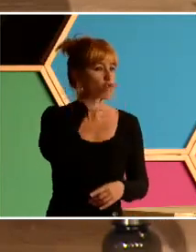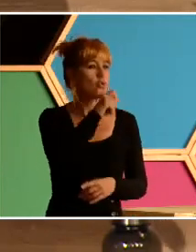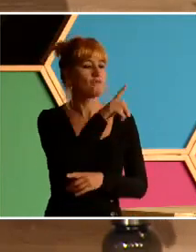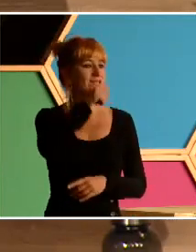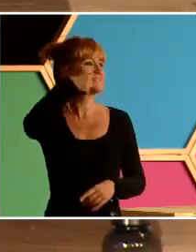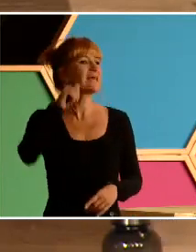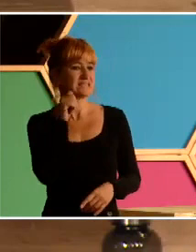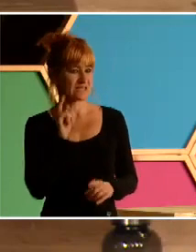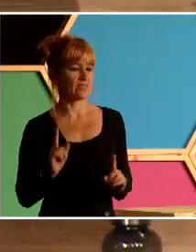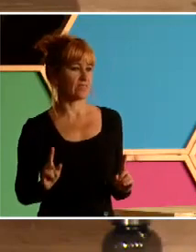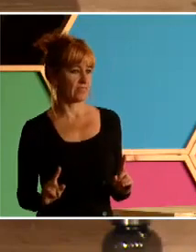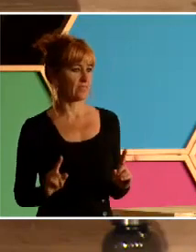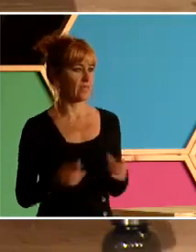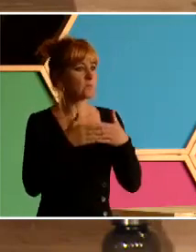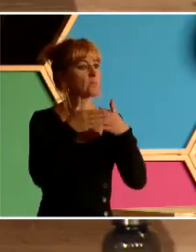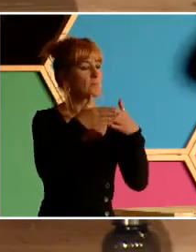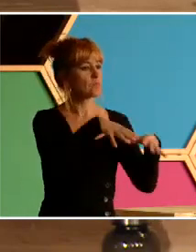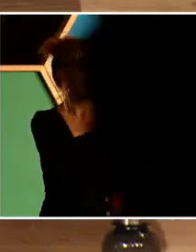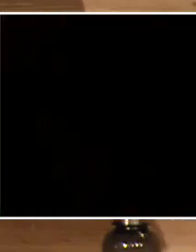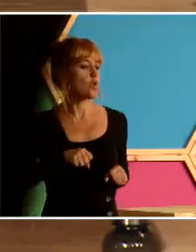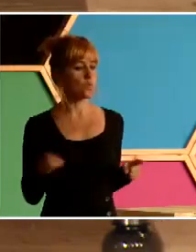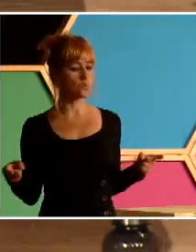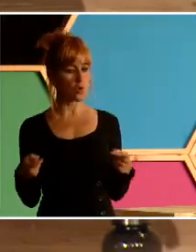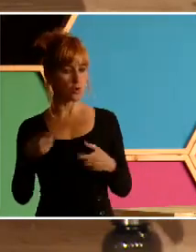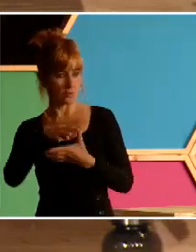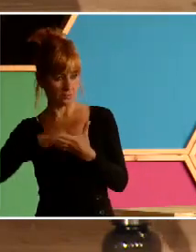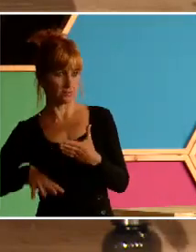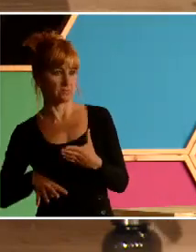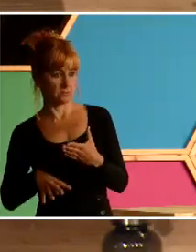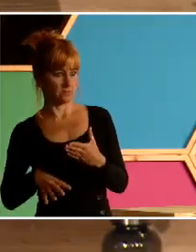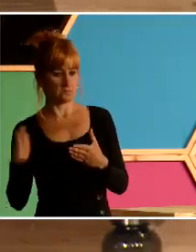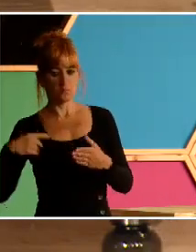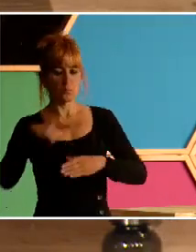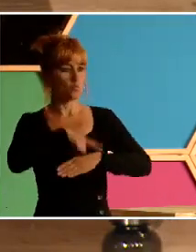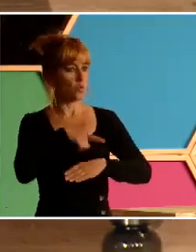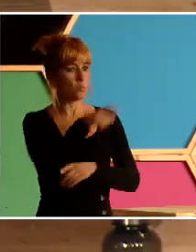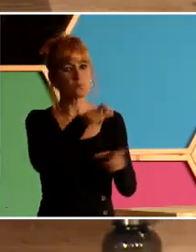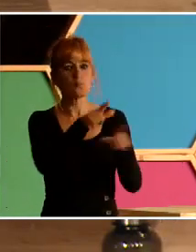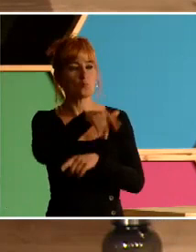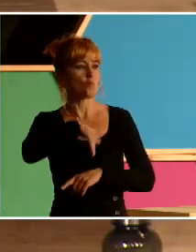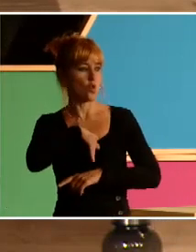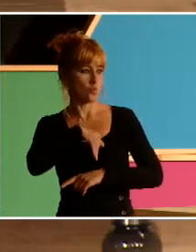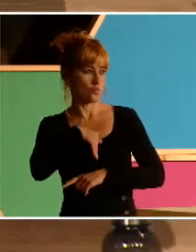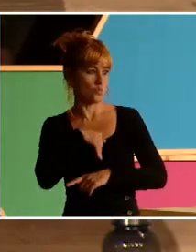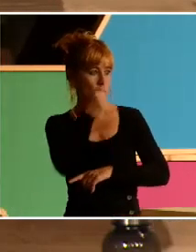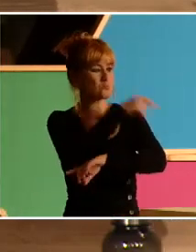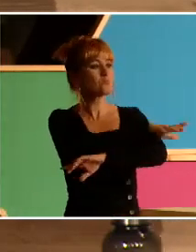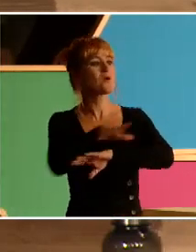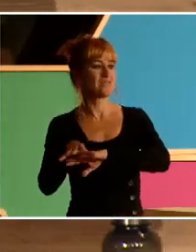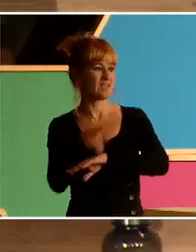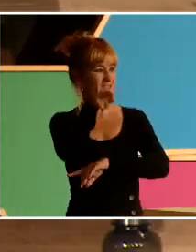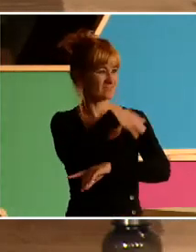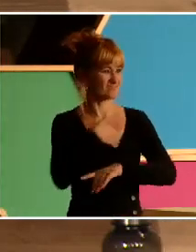tingut segrestat el vaixell d'Open Arms al port de Barcelona mentre s'estan morint les persones al Mediterrani. Això és el